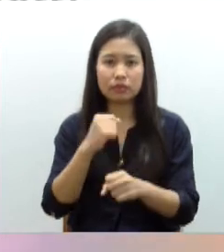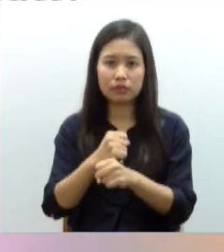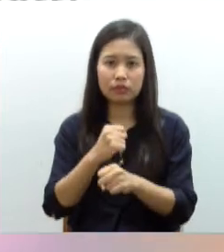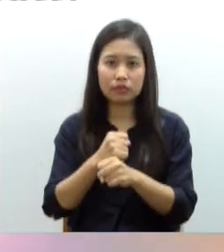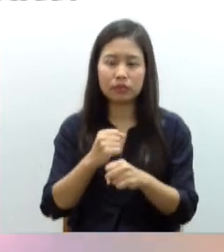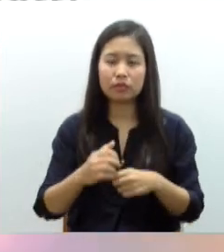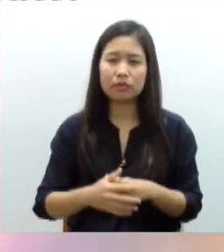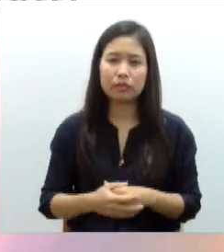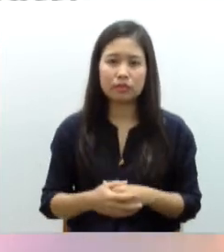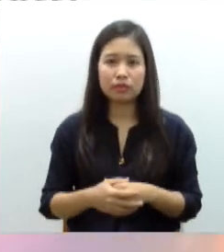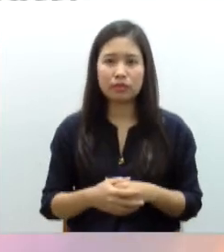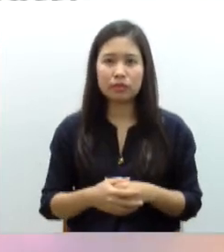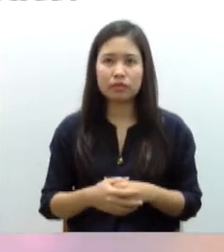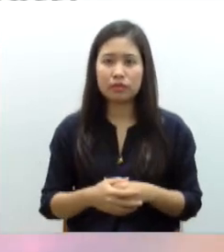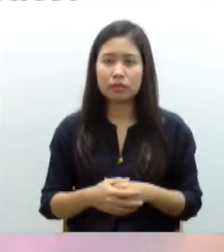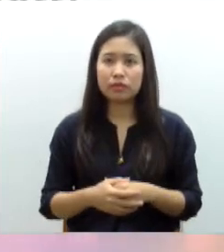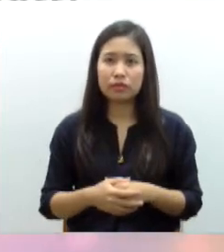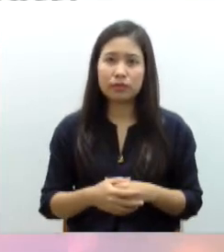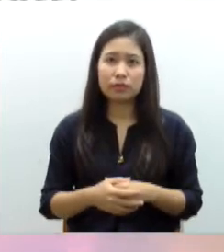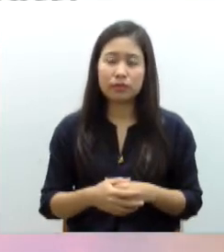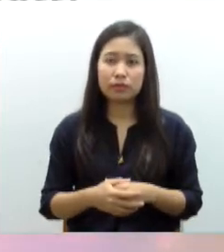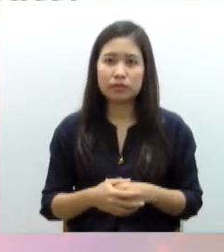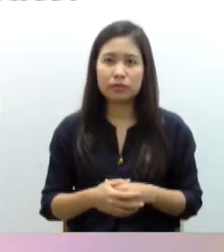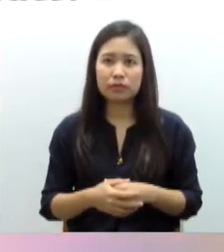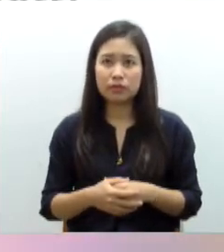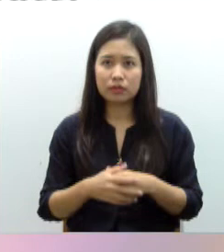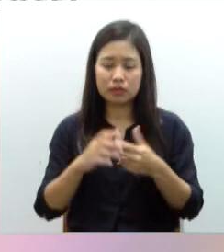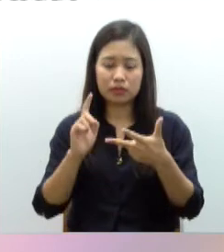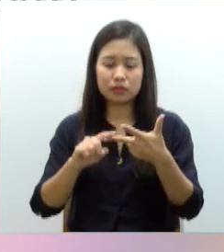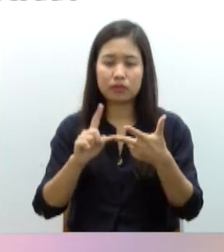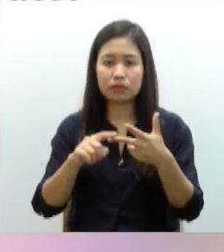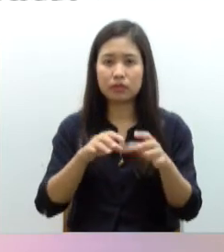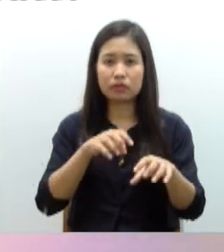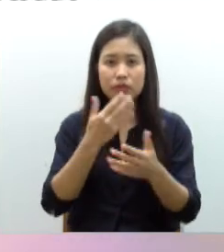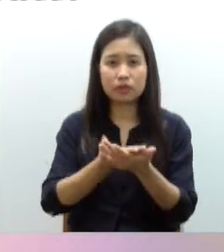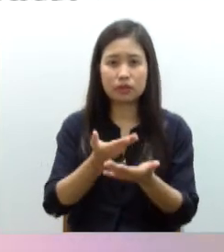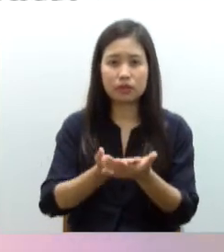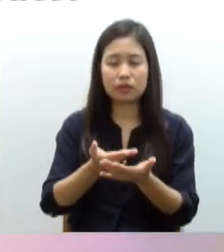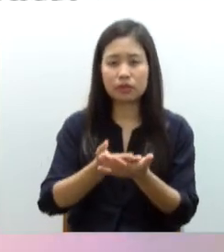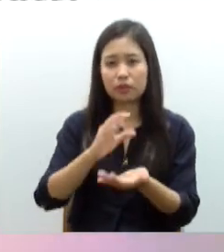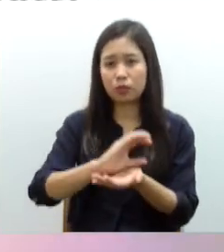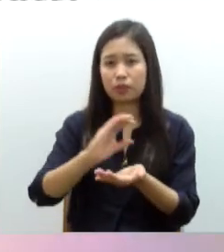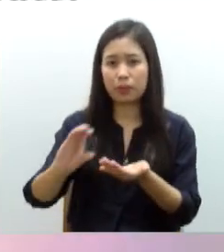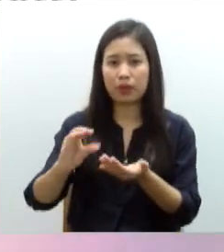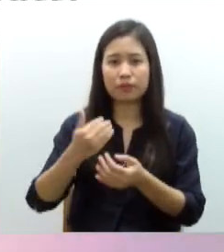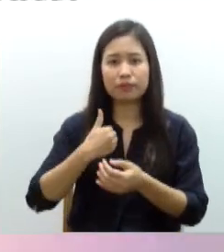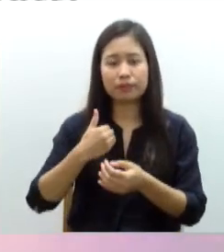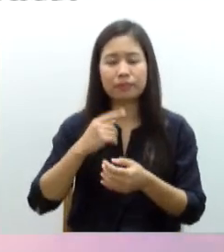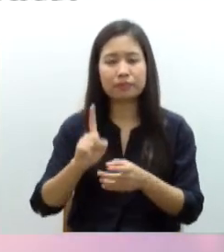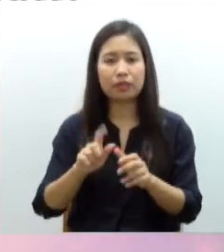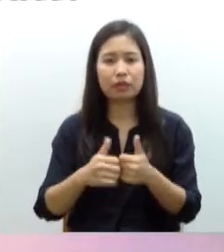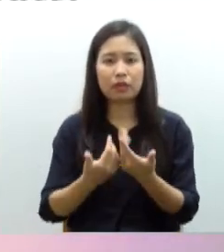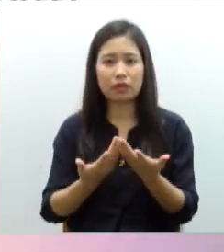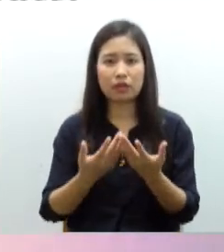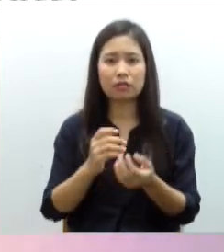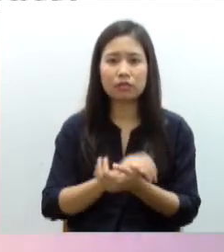ยก็คือตัวการบริหารเงินงบประมาณนะครับซึ่งในส่วนนี้เนี่ยมักจะค่อนข้าง